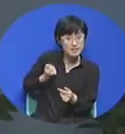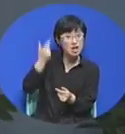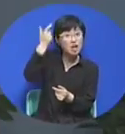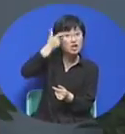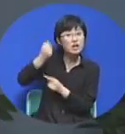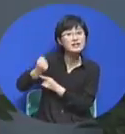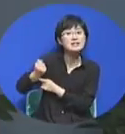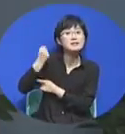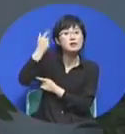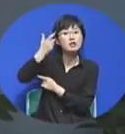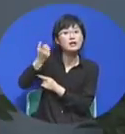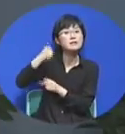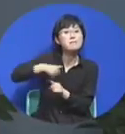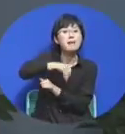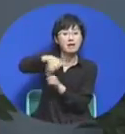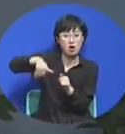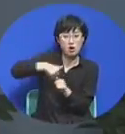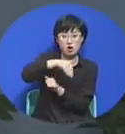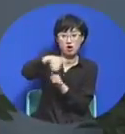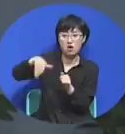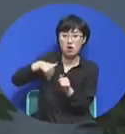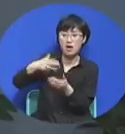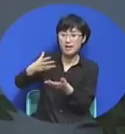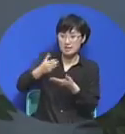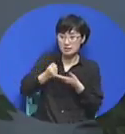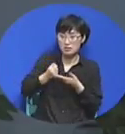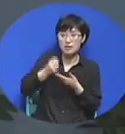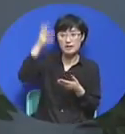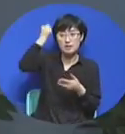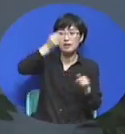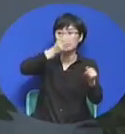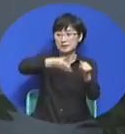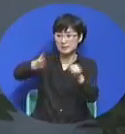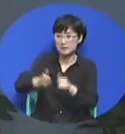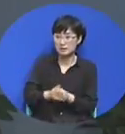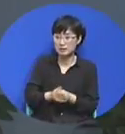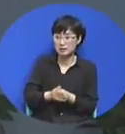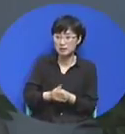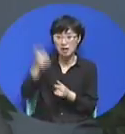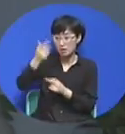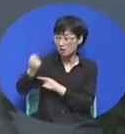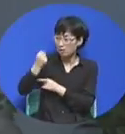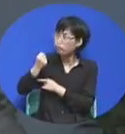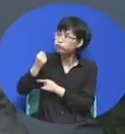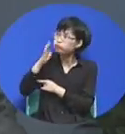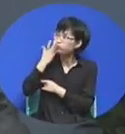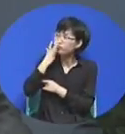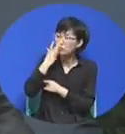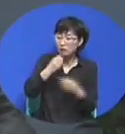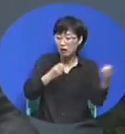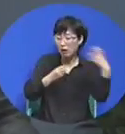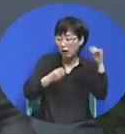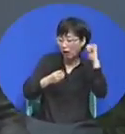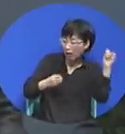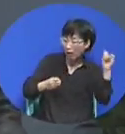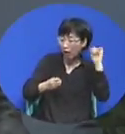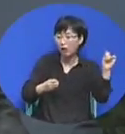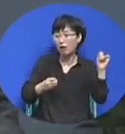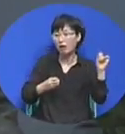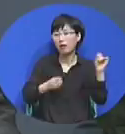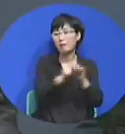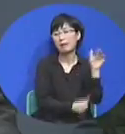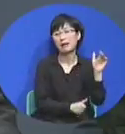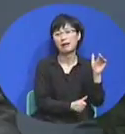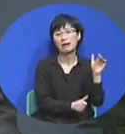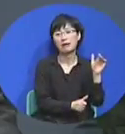background that you have. 안 그러면 우리는요 계속 헛소리에 속아야 돼요. Otherwise, you'll constantly be deceived by nonsensical words instead. 저는 어느